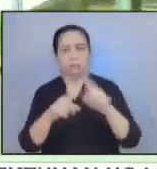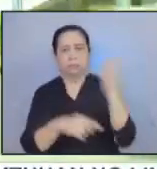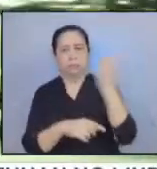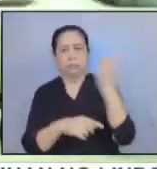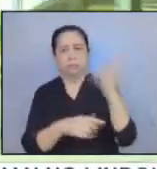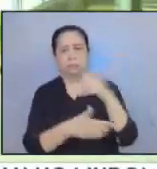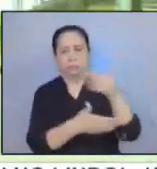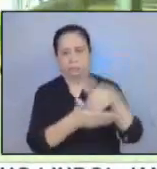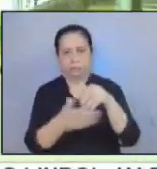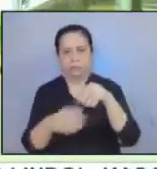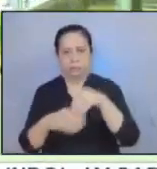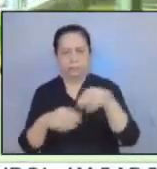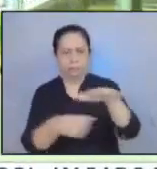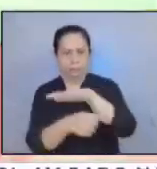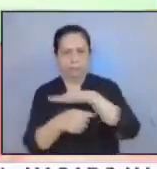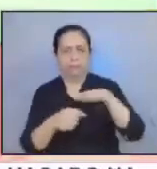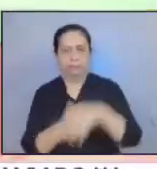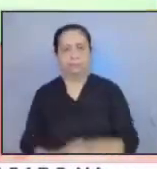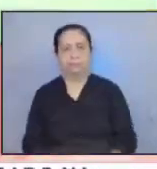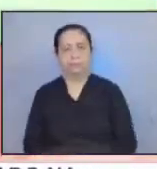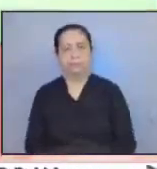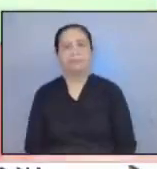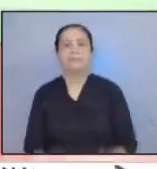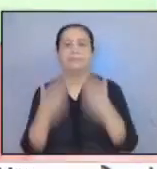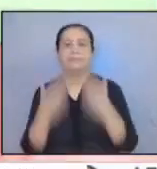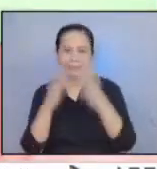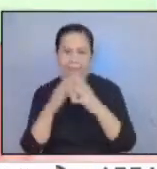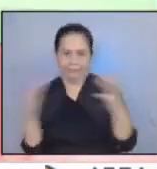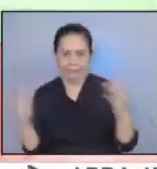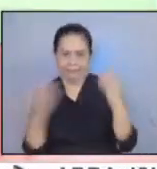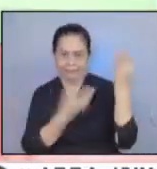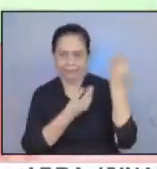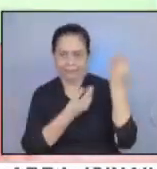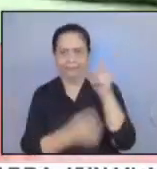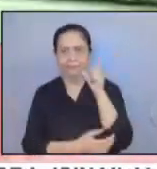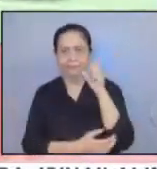doon sa lugar. Dayan. Maraming salamat sa update, Luisa Erispe.